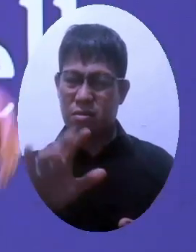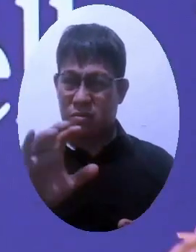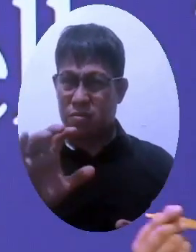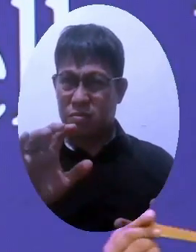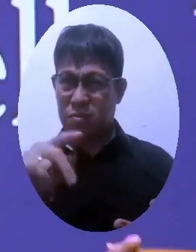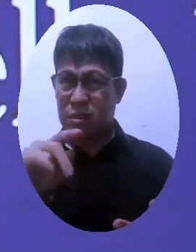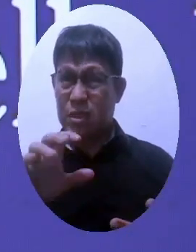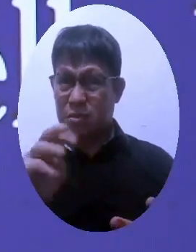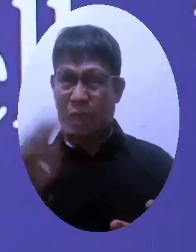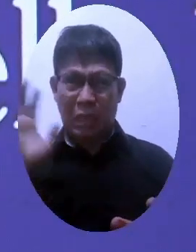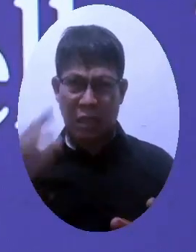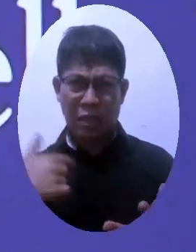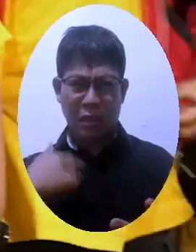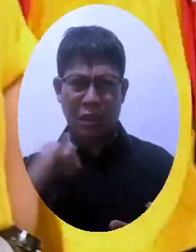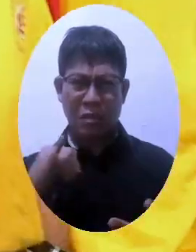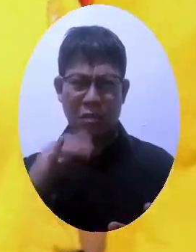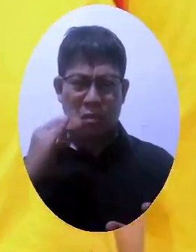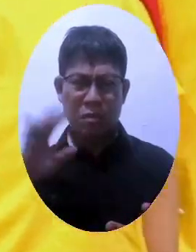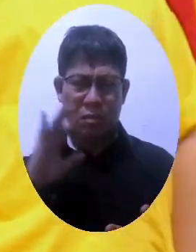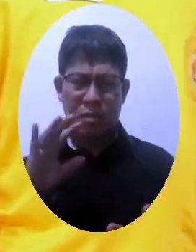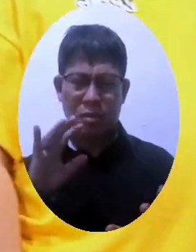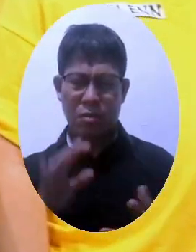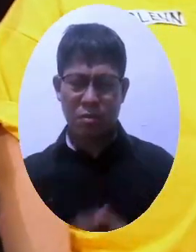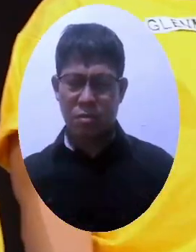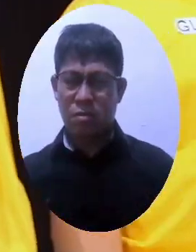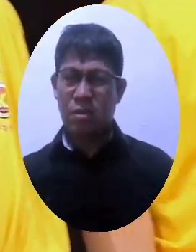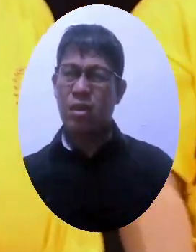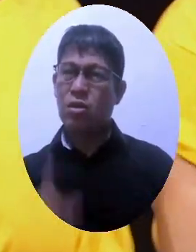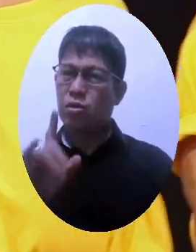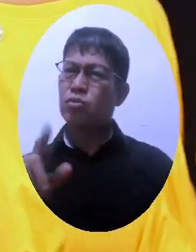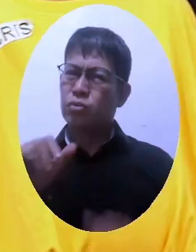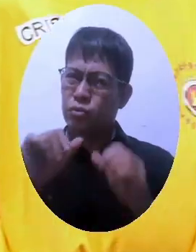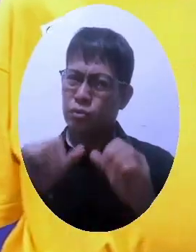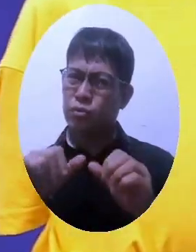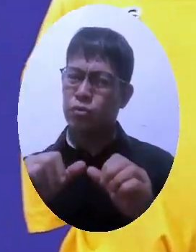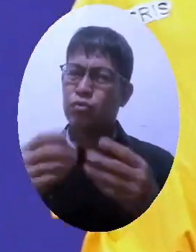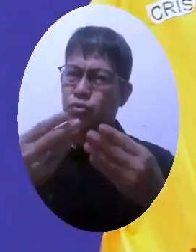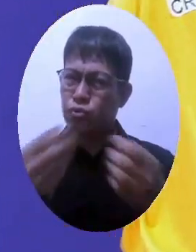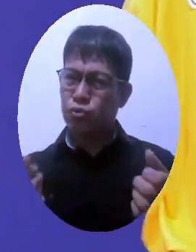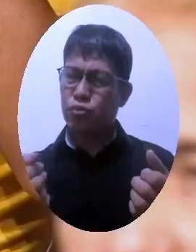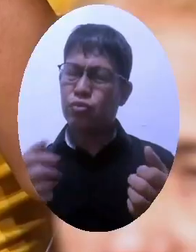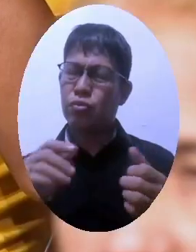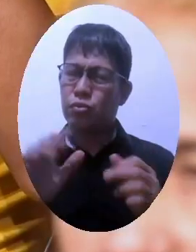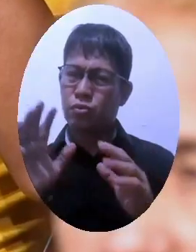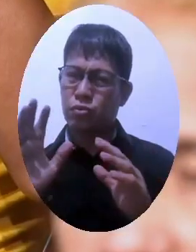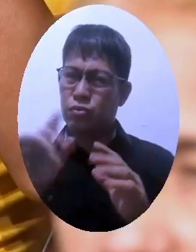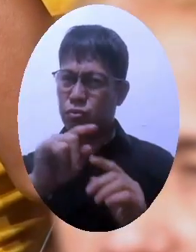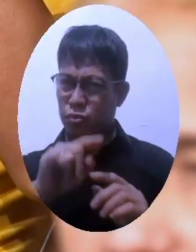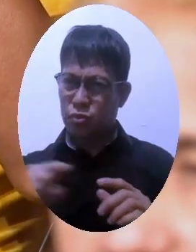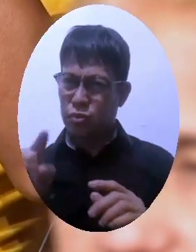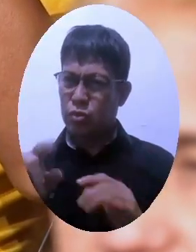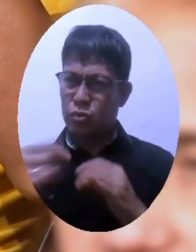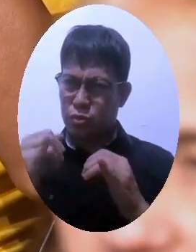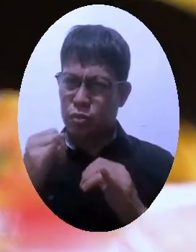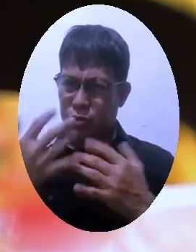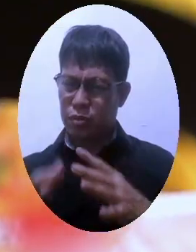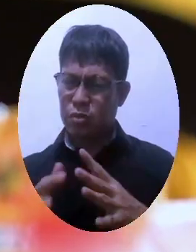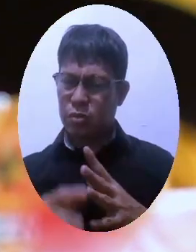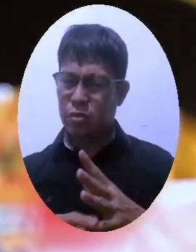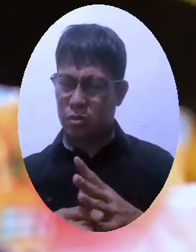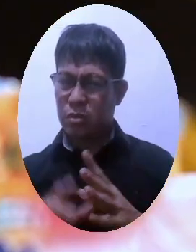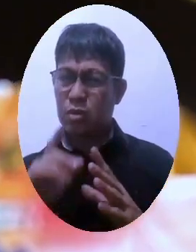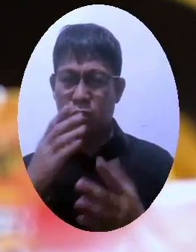from PCMC, doon din ako galing. Sa iba din na patuloy lang kayo magpagaling. Then, lahat naman sila na interview